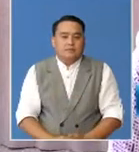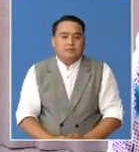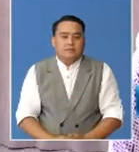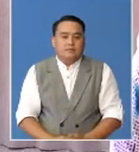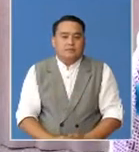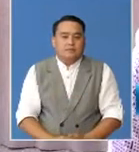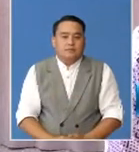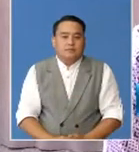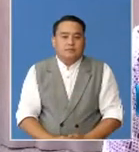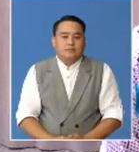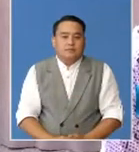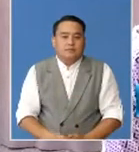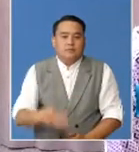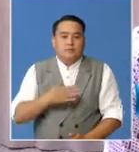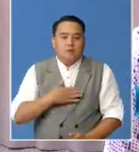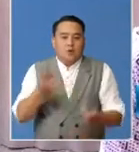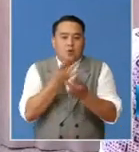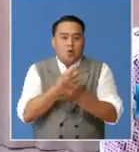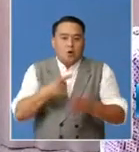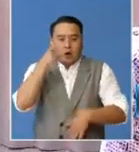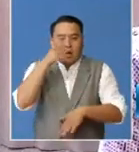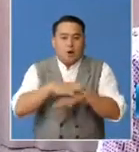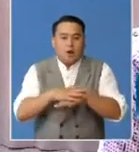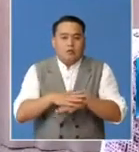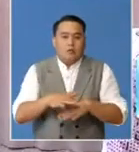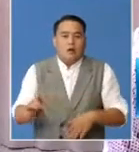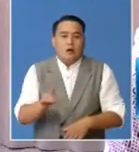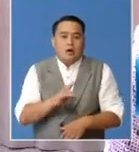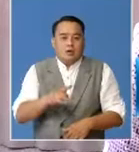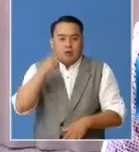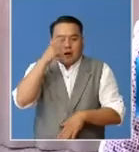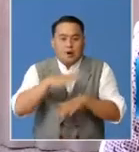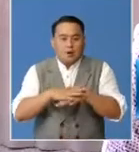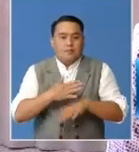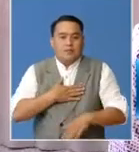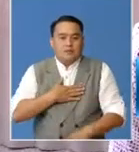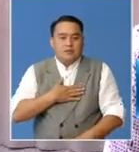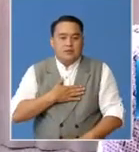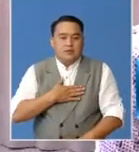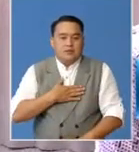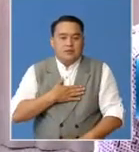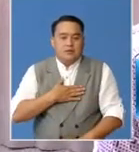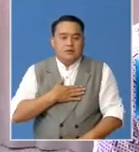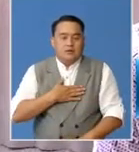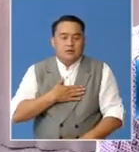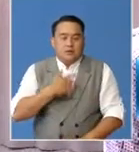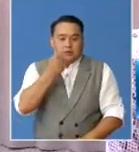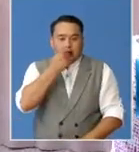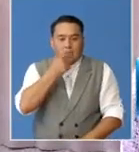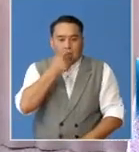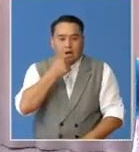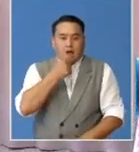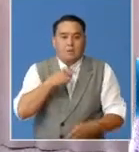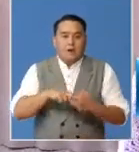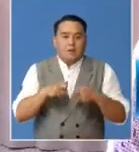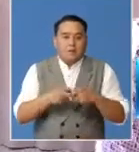мәдениет үйінде болдым. Сол жерде аудан әкімі Бердәулет ағайымыз, бұрынғы әкім, өзінің Жаркент қаласындағы негізгі